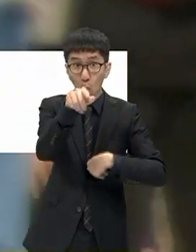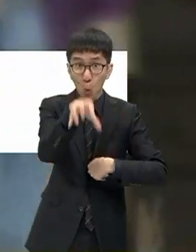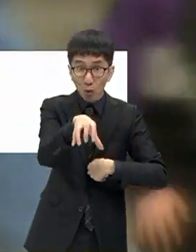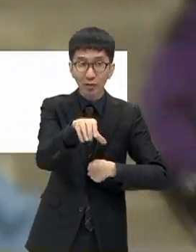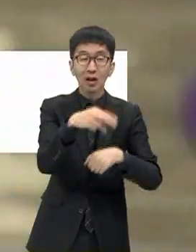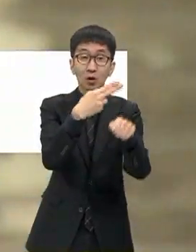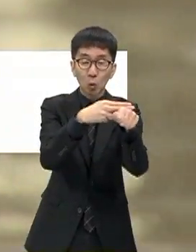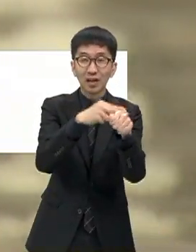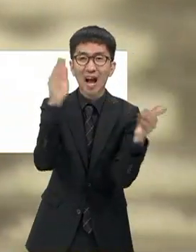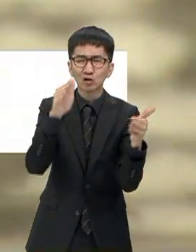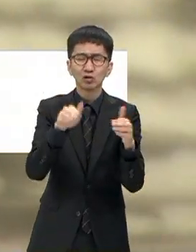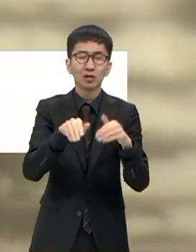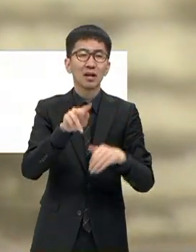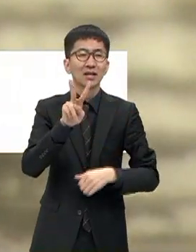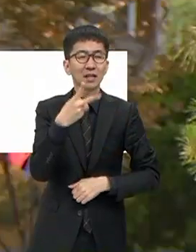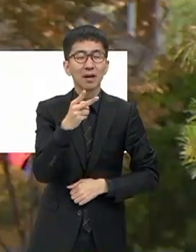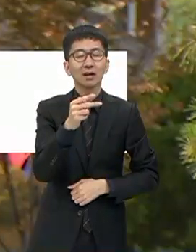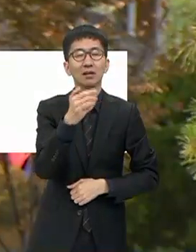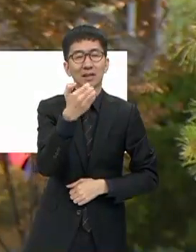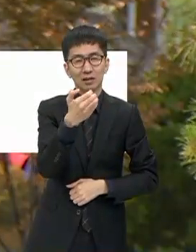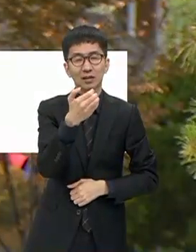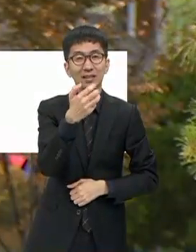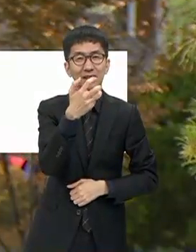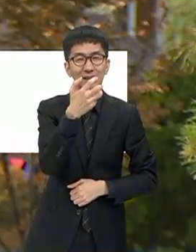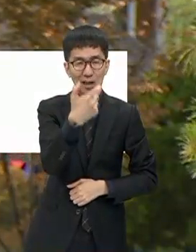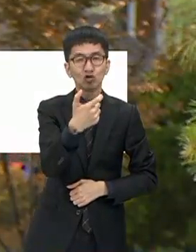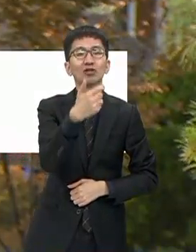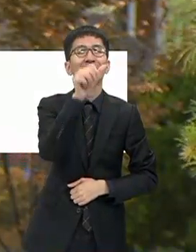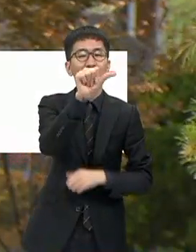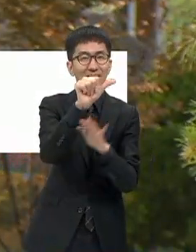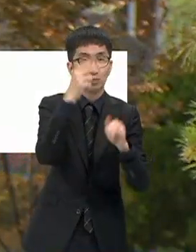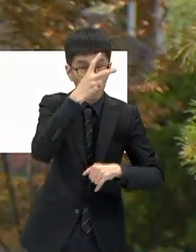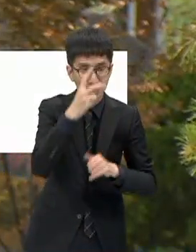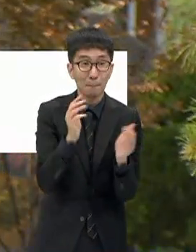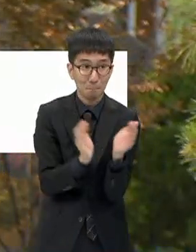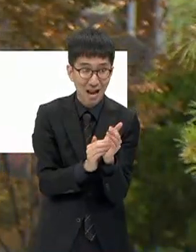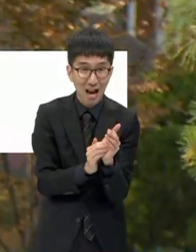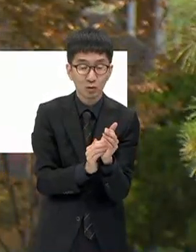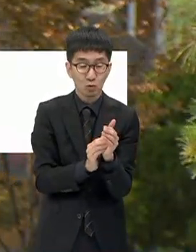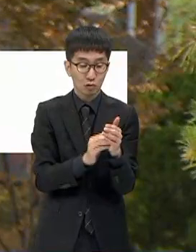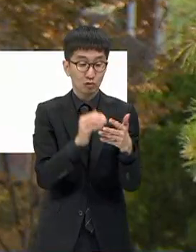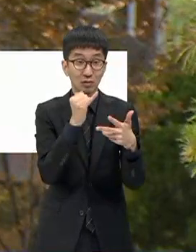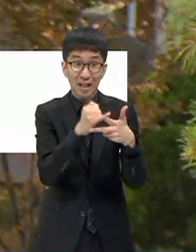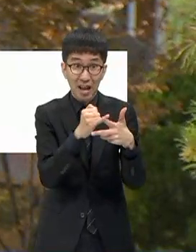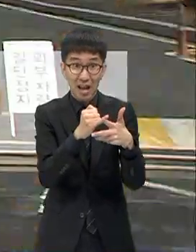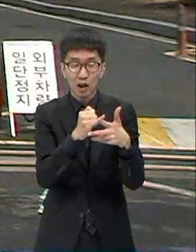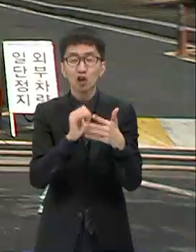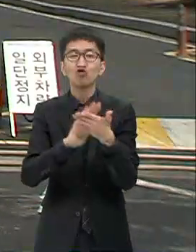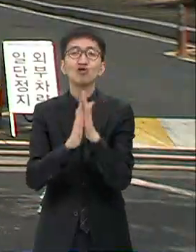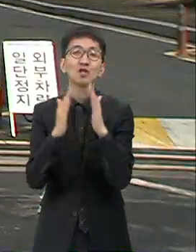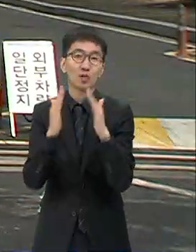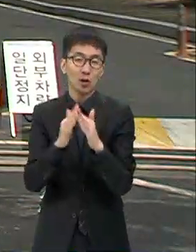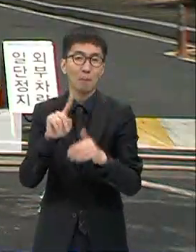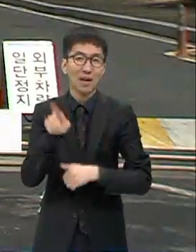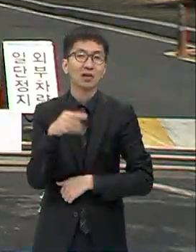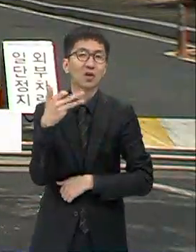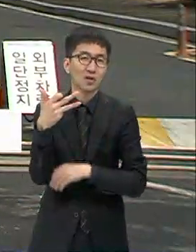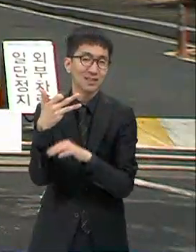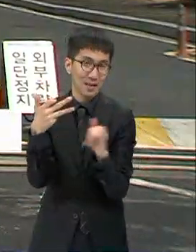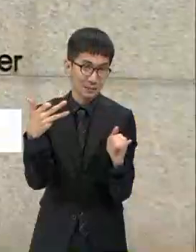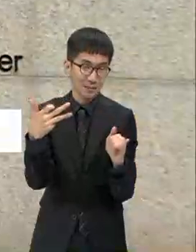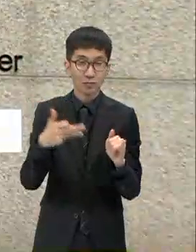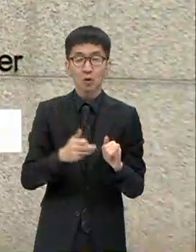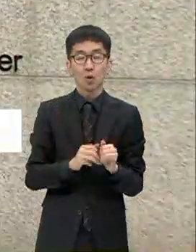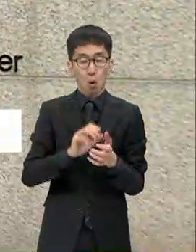교직원이 100 65명이 검사를 받았고 작은 딸 부부가 소속된 유치원에서도 100 18명 조폐공사 에서는